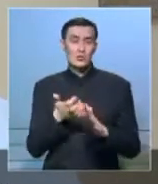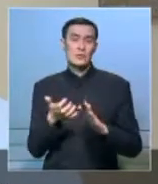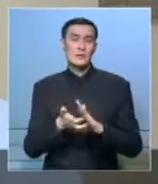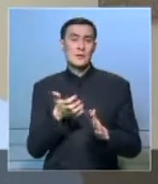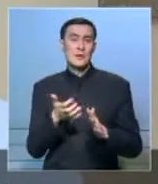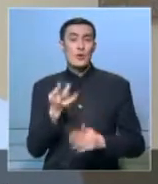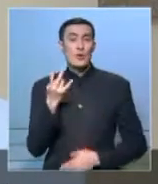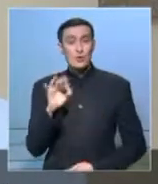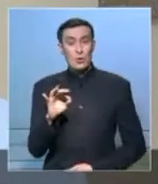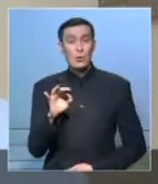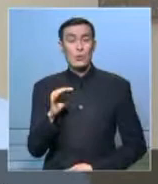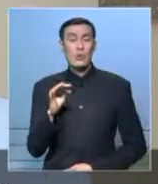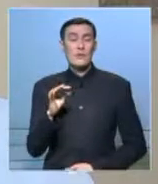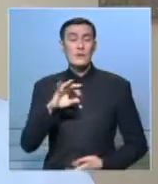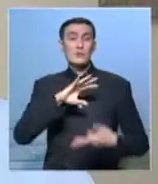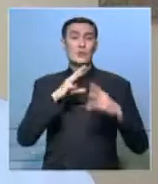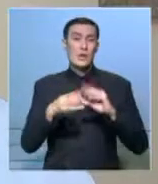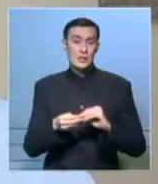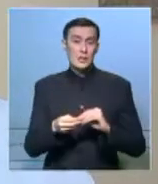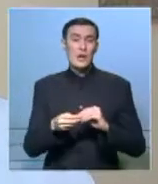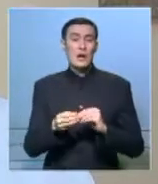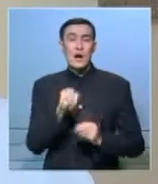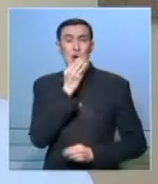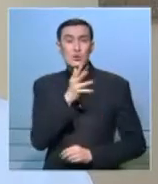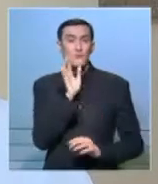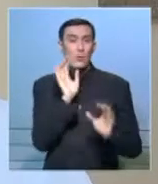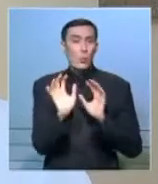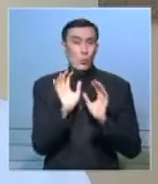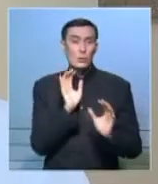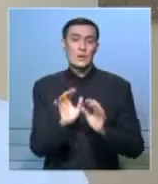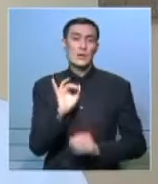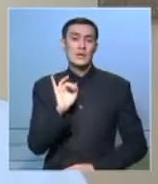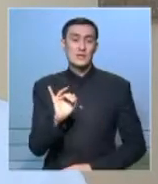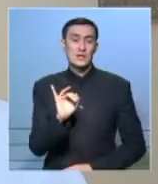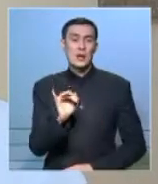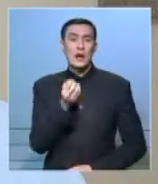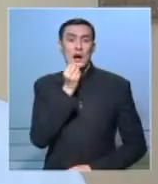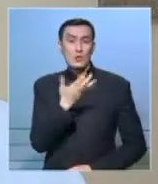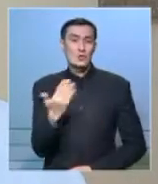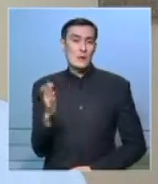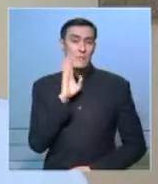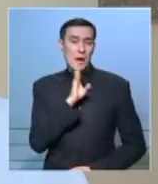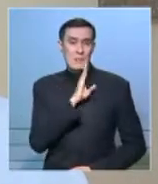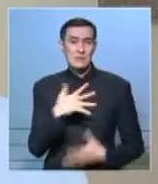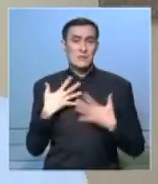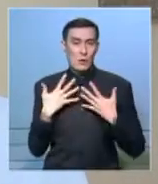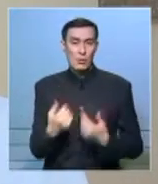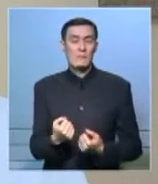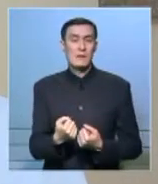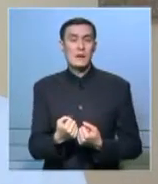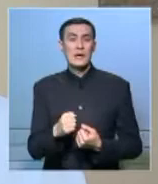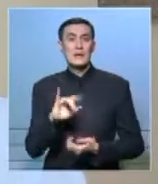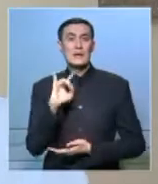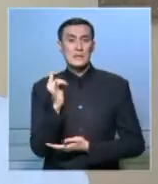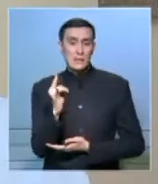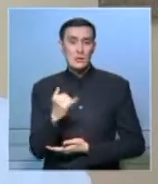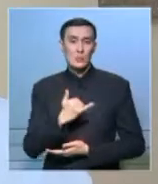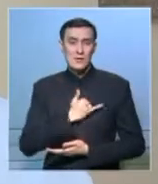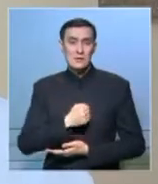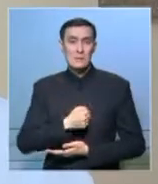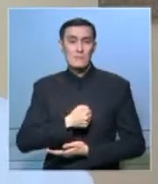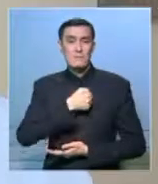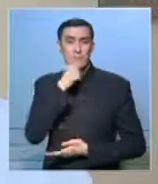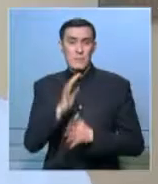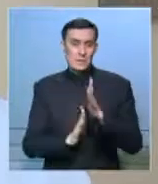недоношенные, но тем не менее в результате хорошего ухода и из-за того, что хорошая мать здоровая, дети у нас